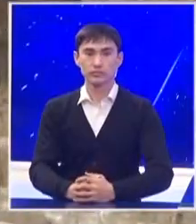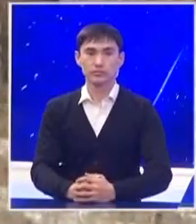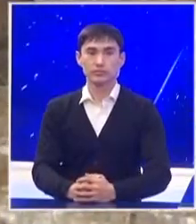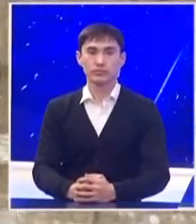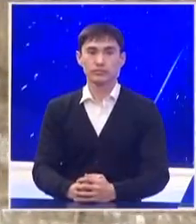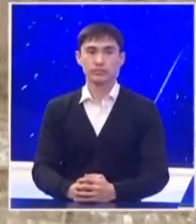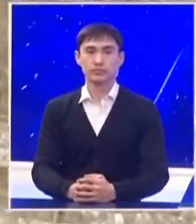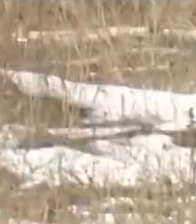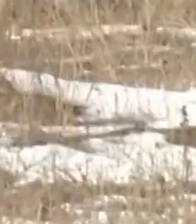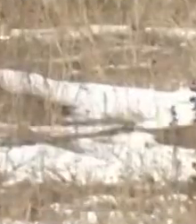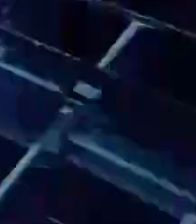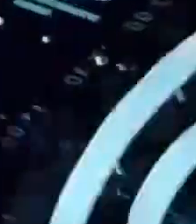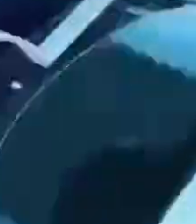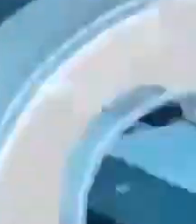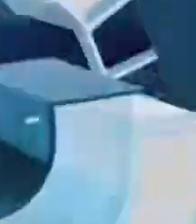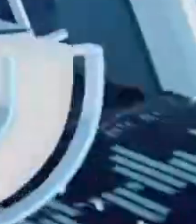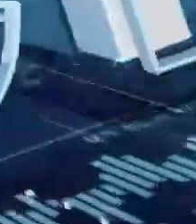Кербулакский район.